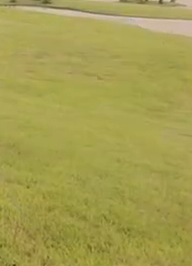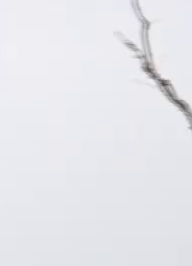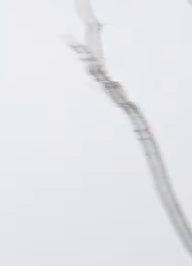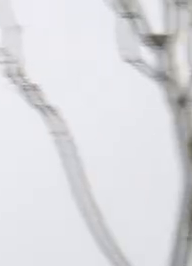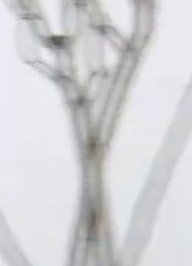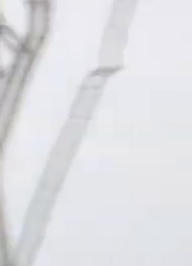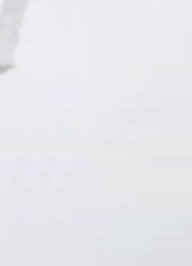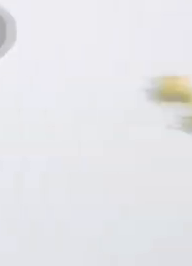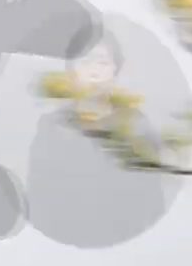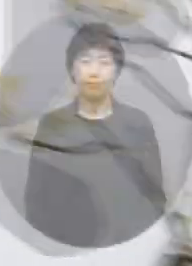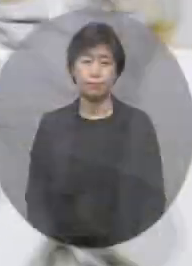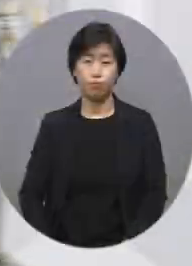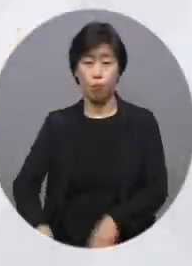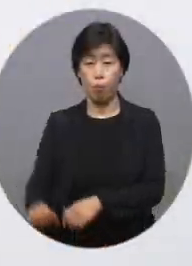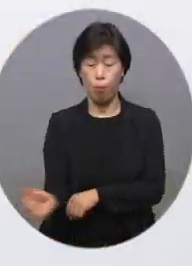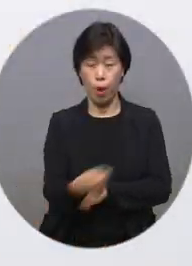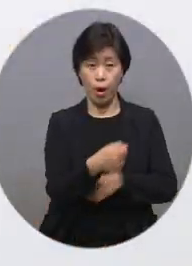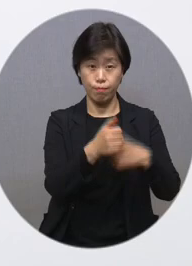부샤!